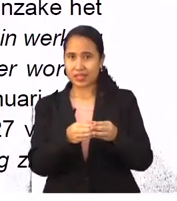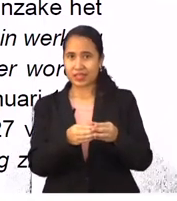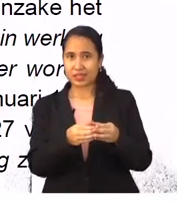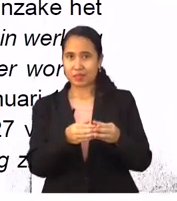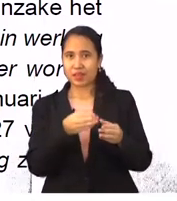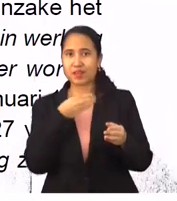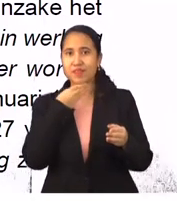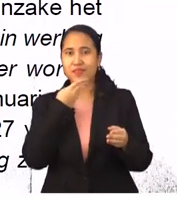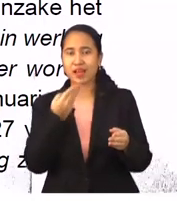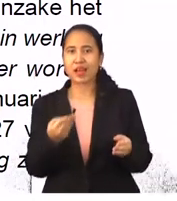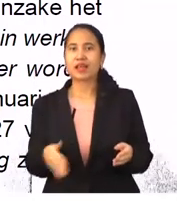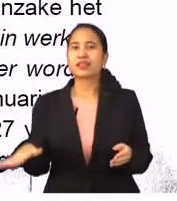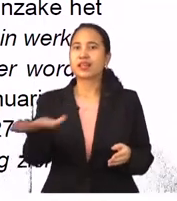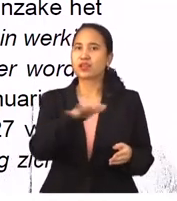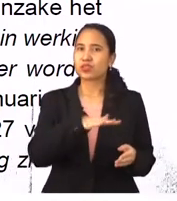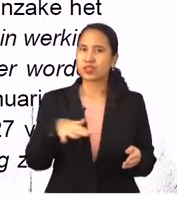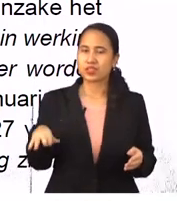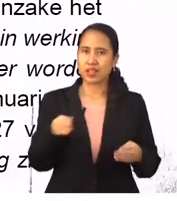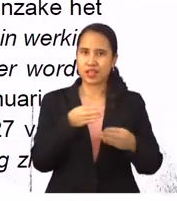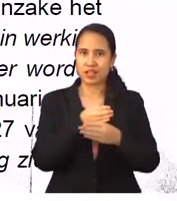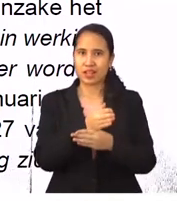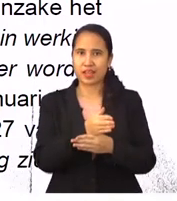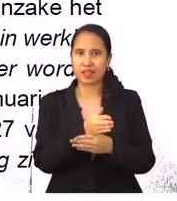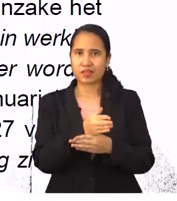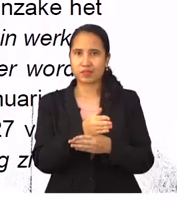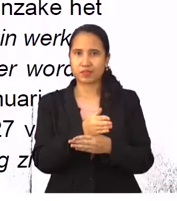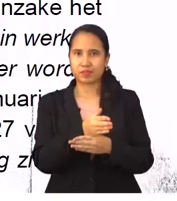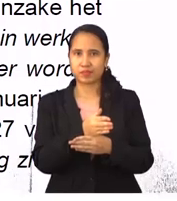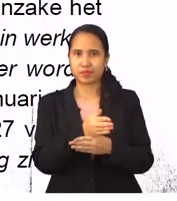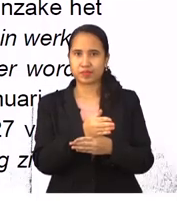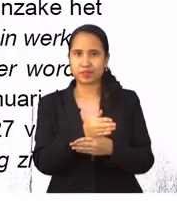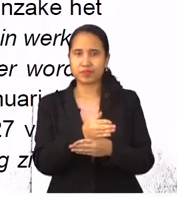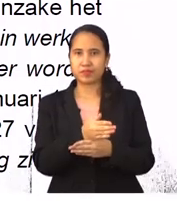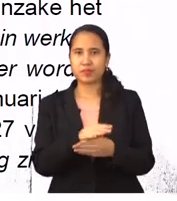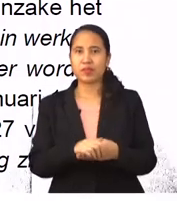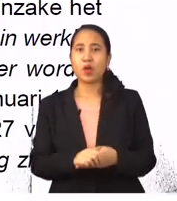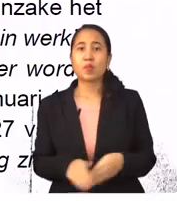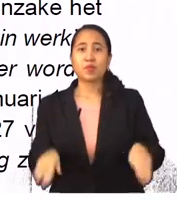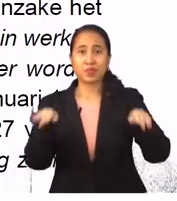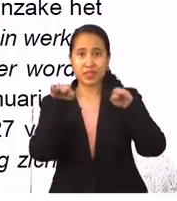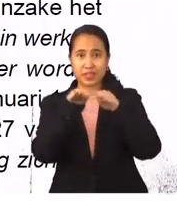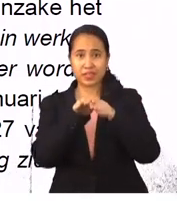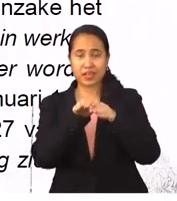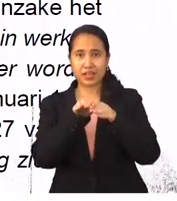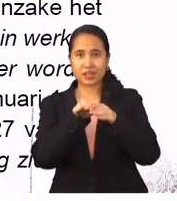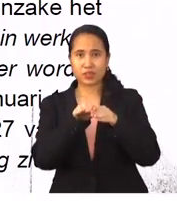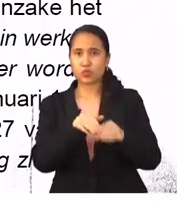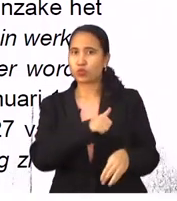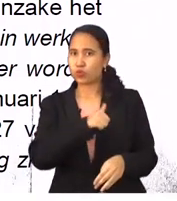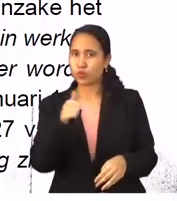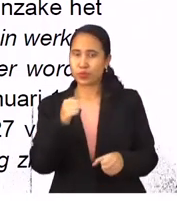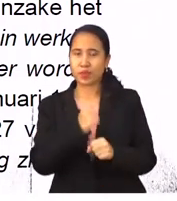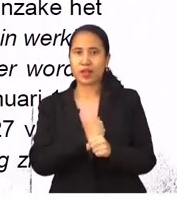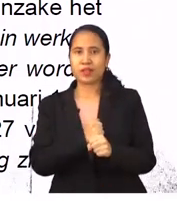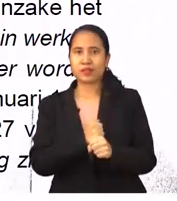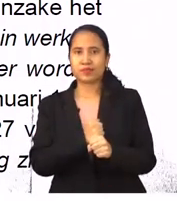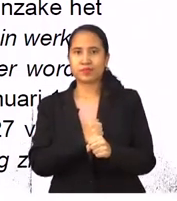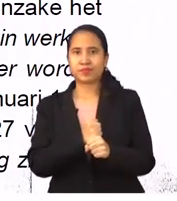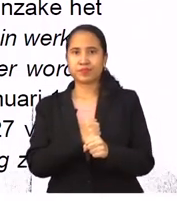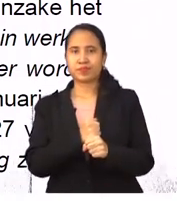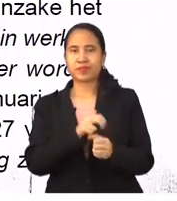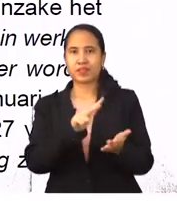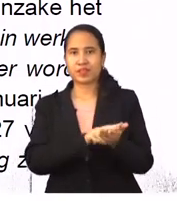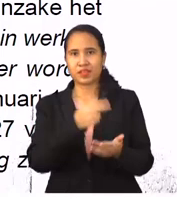van nationaal recht om het niet ten uitvoer te leggen van een verdrag te rechtvaardigen, als ook het bepaalde in de artikelen 105